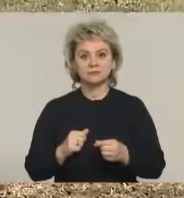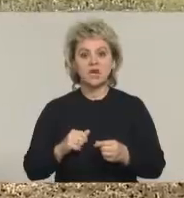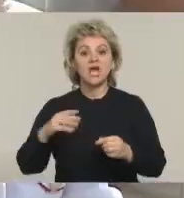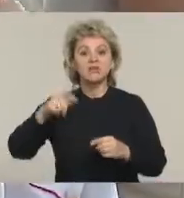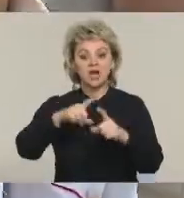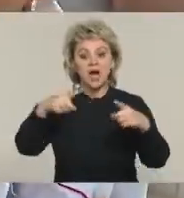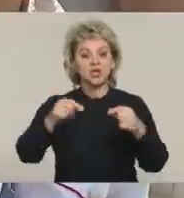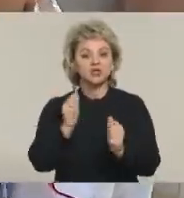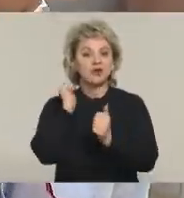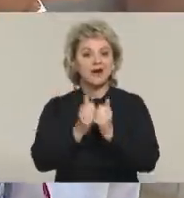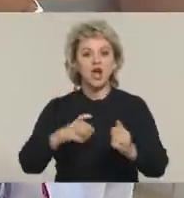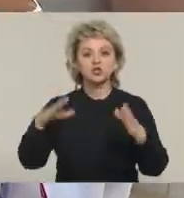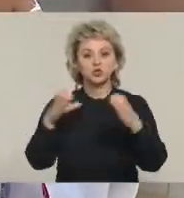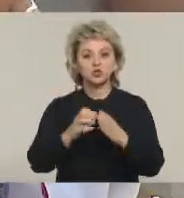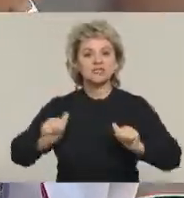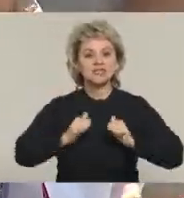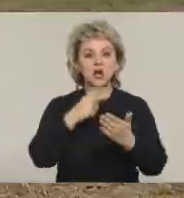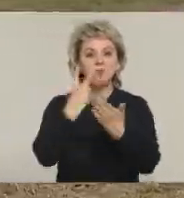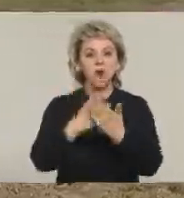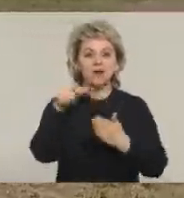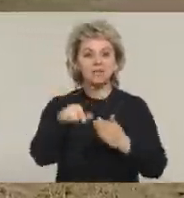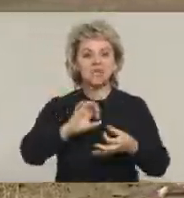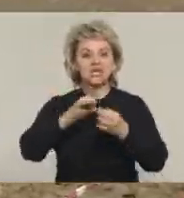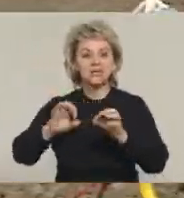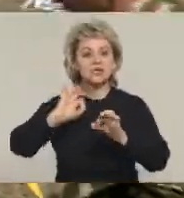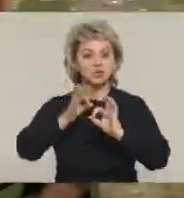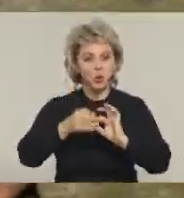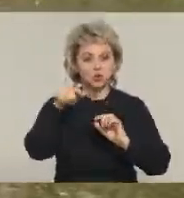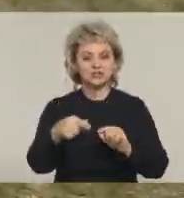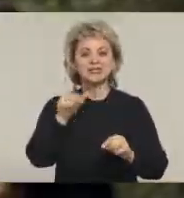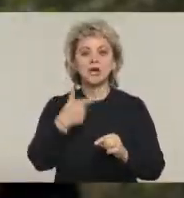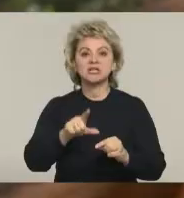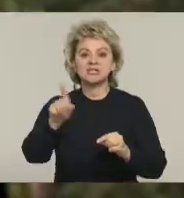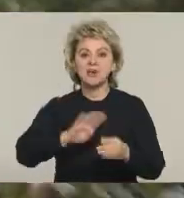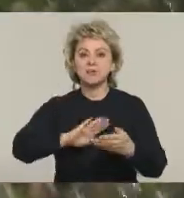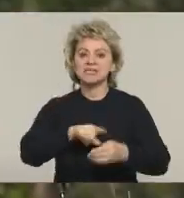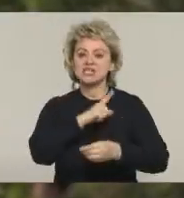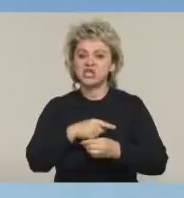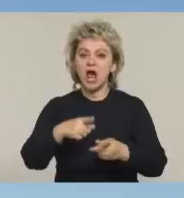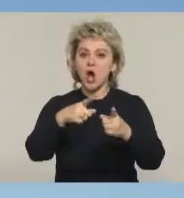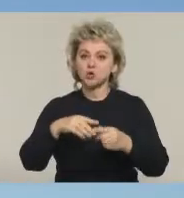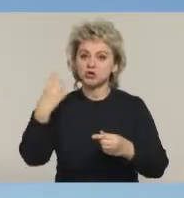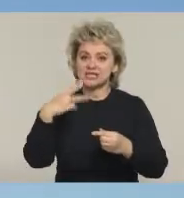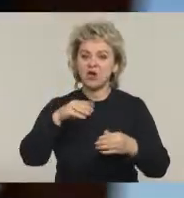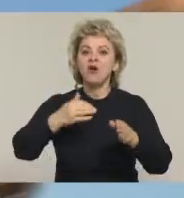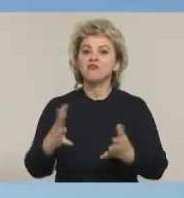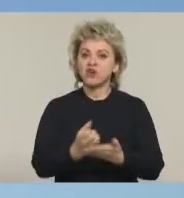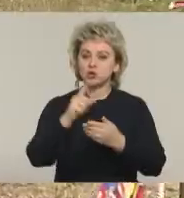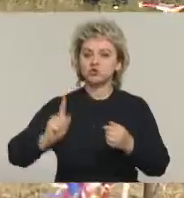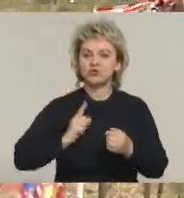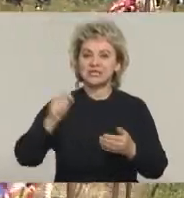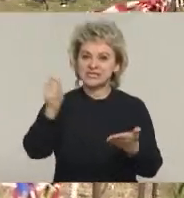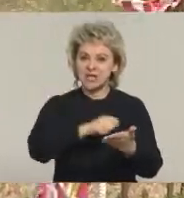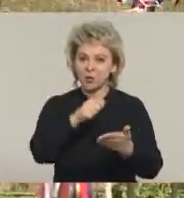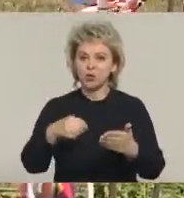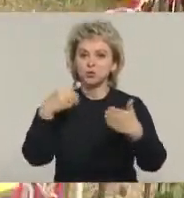В визитной карточке каждая дружина старается показать элемент посложнее. Там, где бессильное оружие современное, выручат навыки рубки